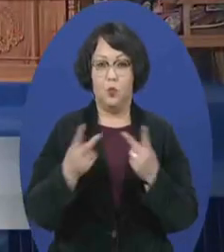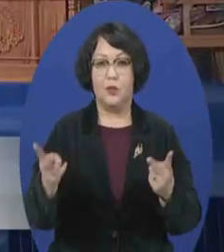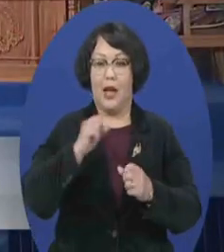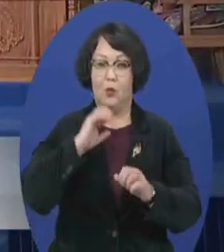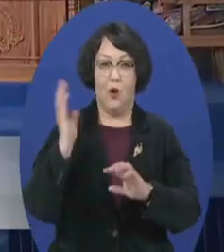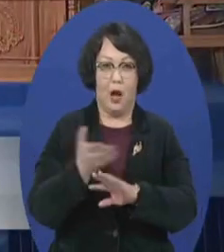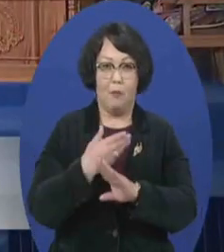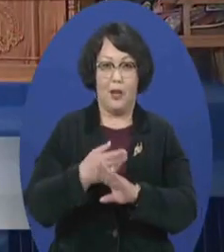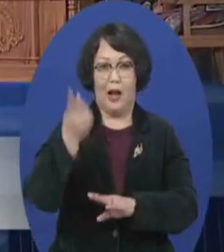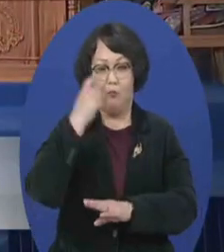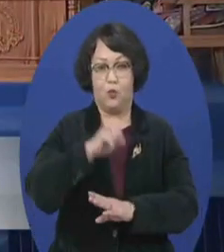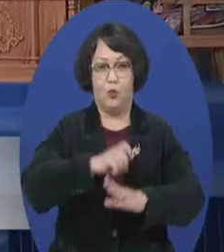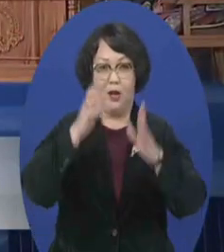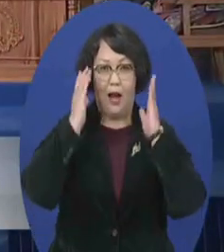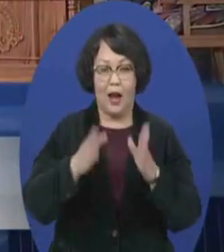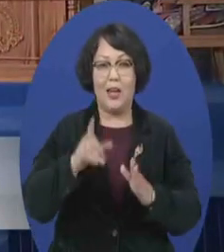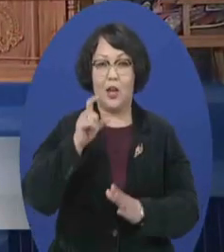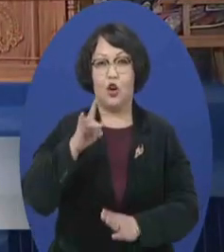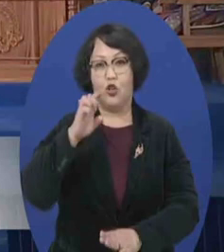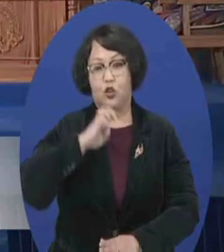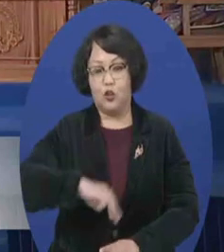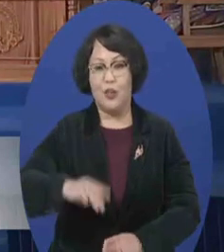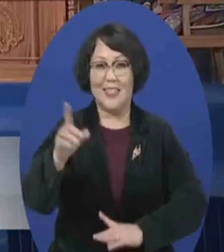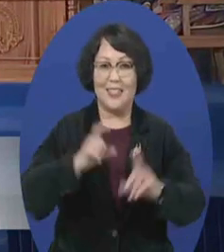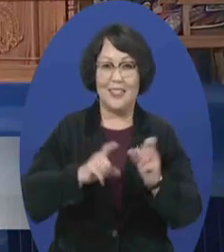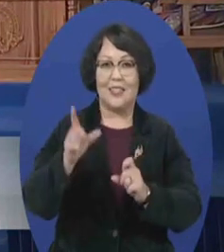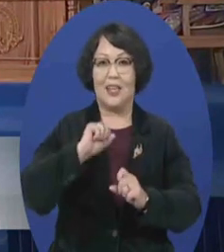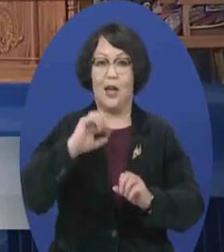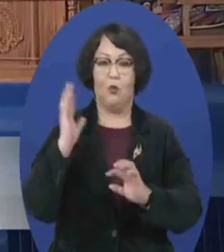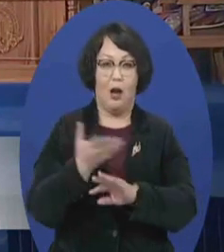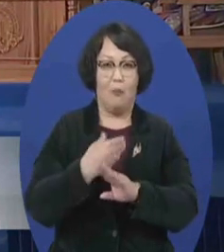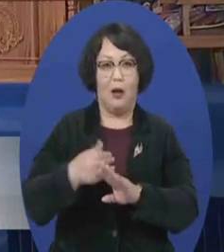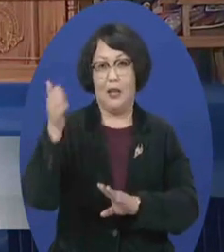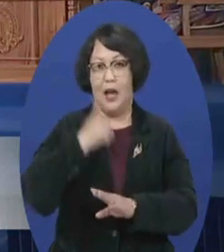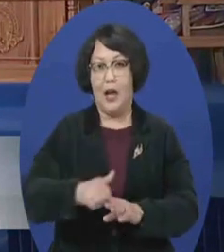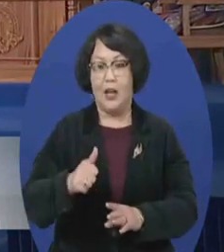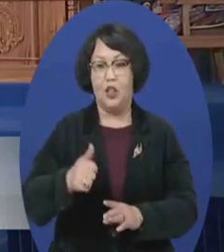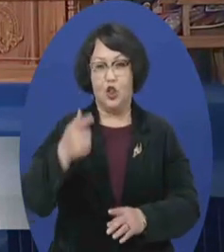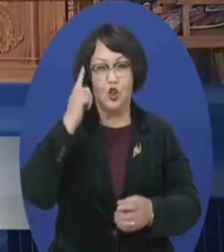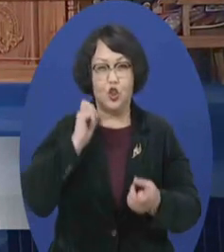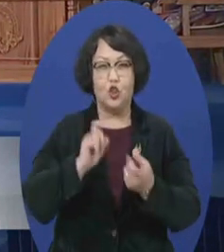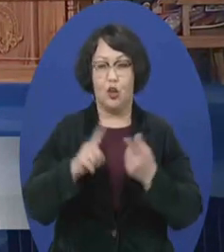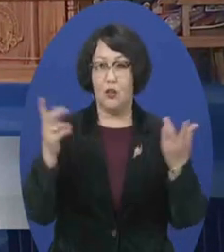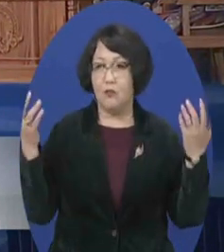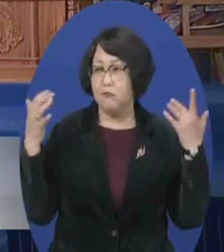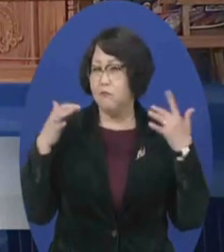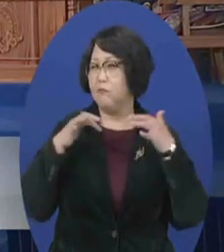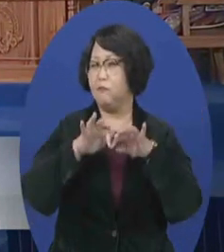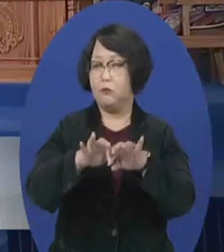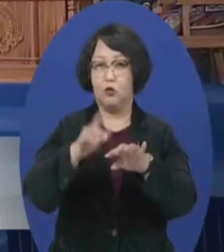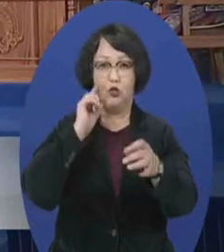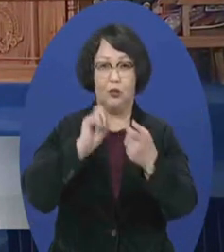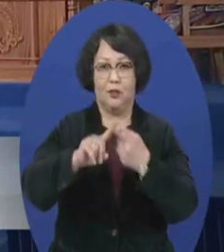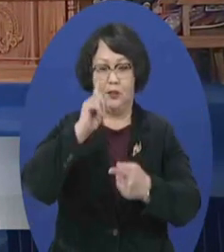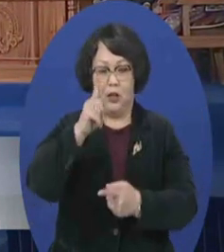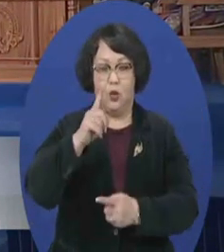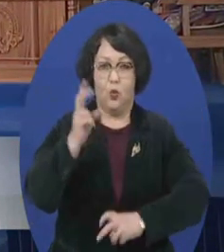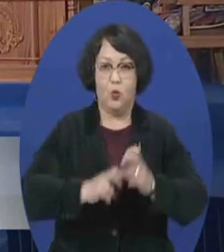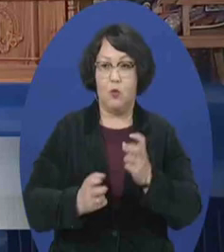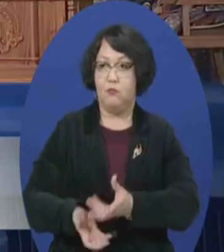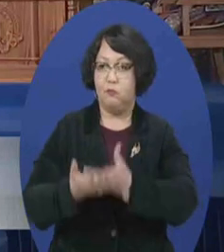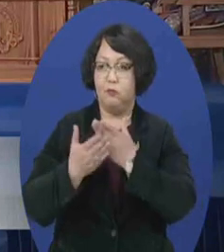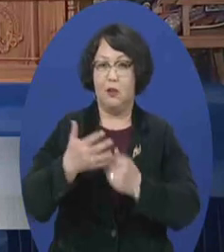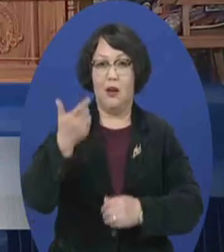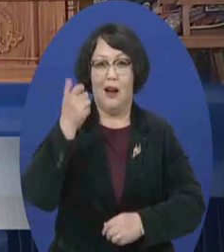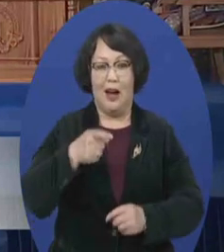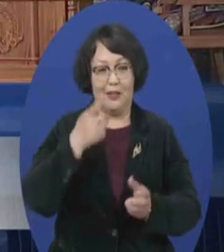Үндэсний аюулгүй байдлыг энэ тэргүүнд дээдлэх, эх орныхоо эдийн засгийн аюулгүй байдлыг хангах, нэгэн зорилгын төлөө нэгдэн зүтгэх, үйлдвэрлэлийг хөгжүүлж ган